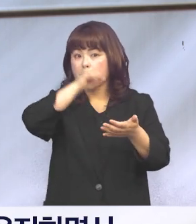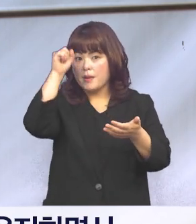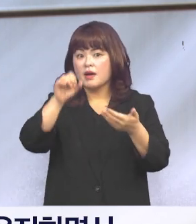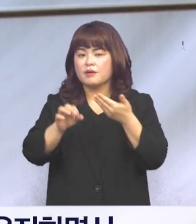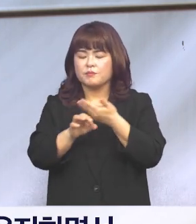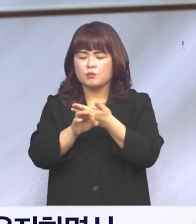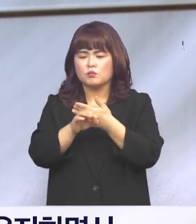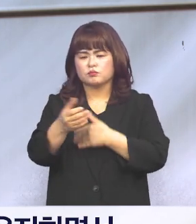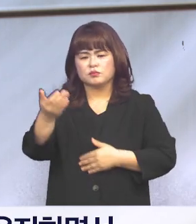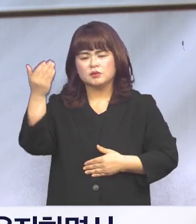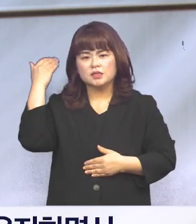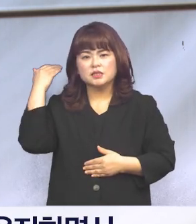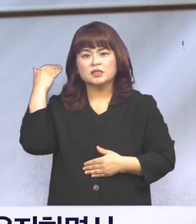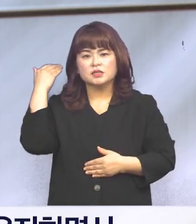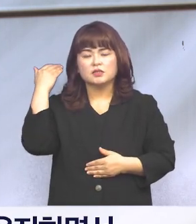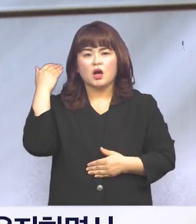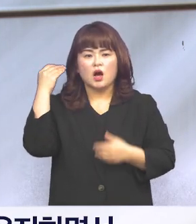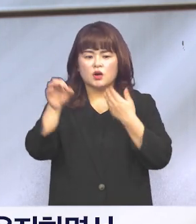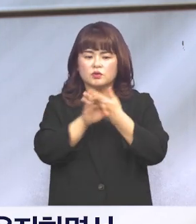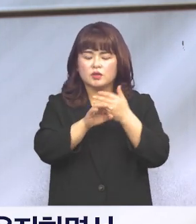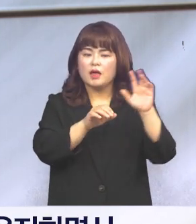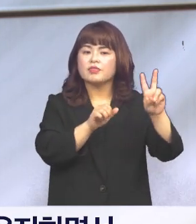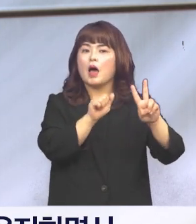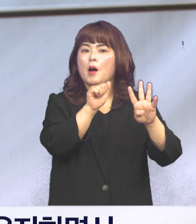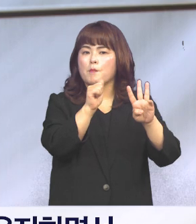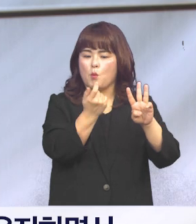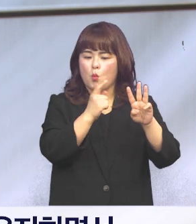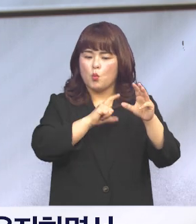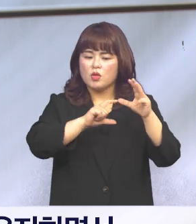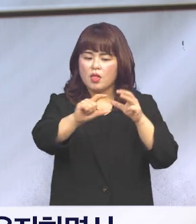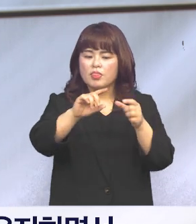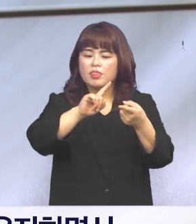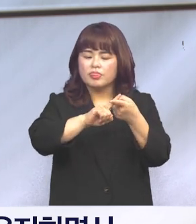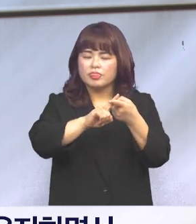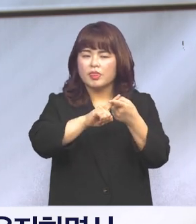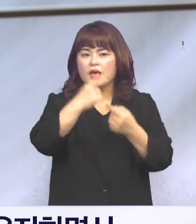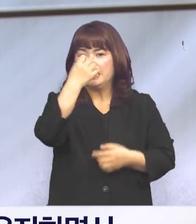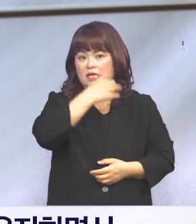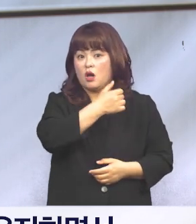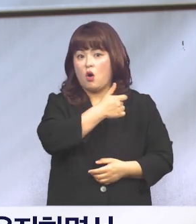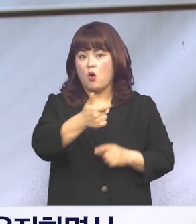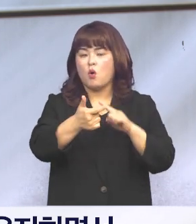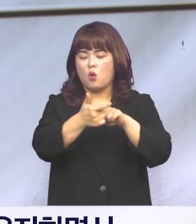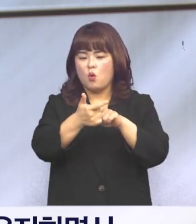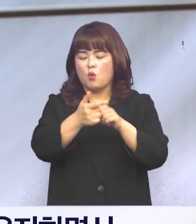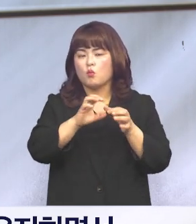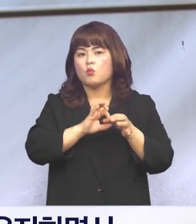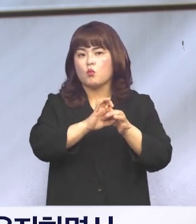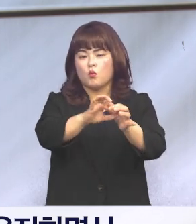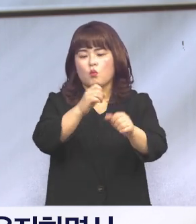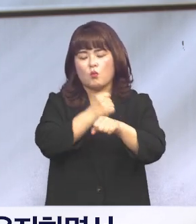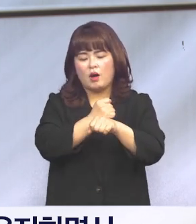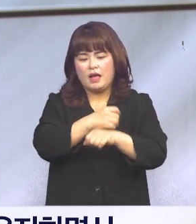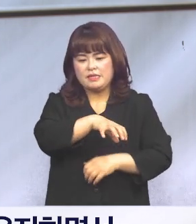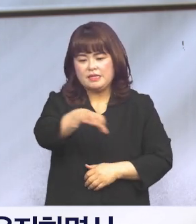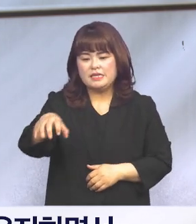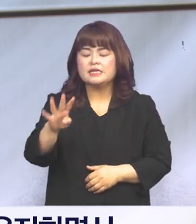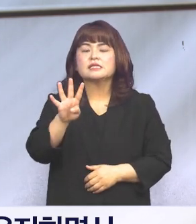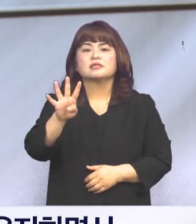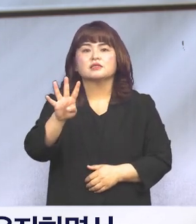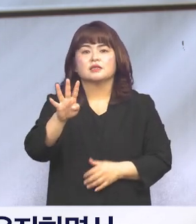관철이 된다면 기존의 지하철 3호선 연장 효과는 그대로 유지하면서 우리